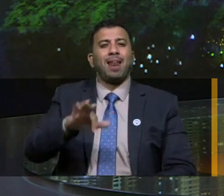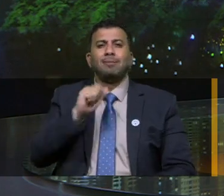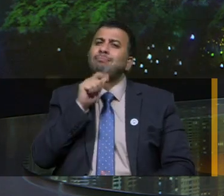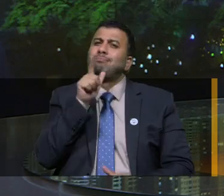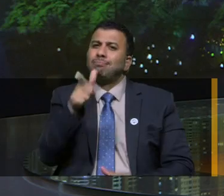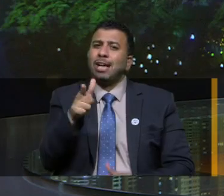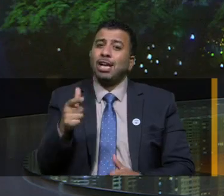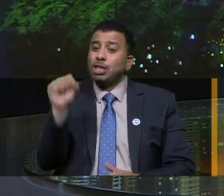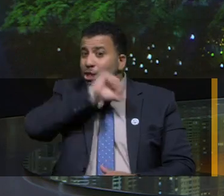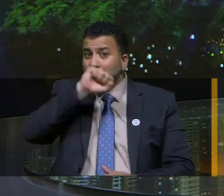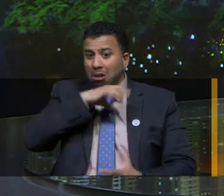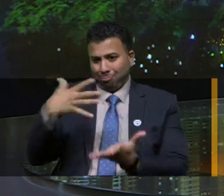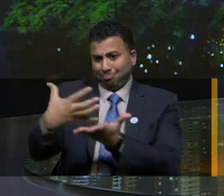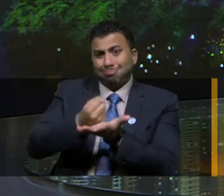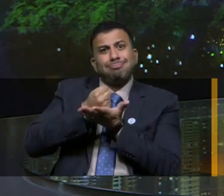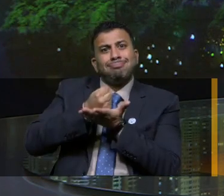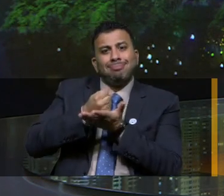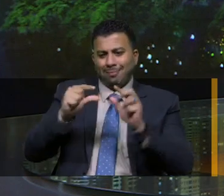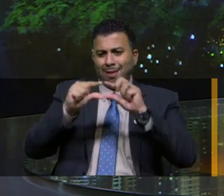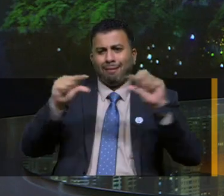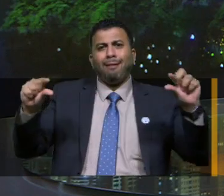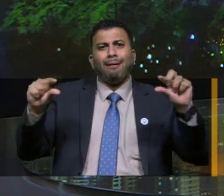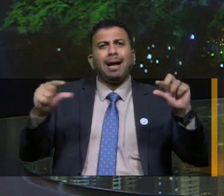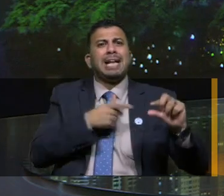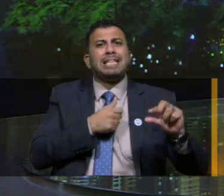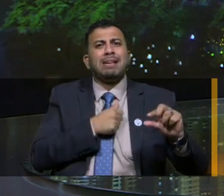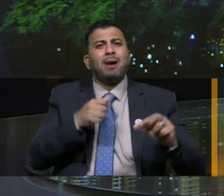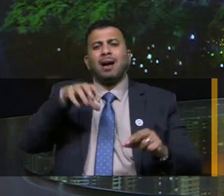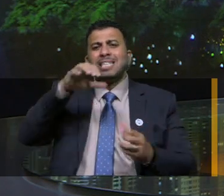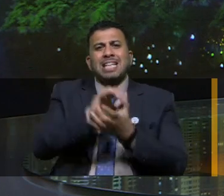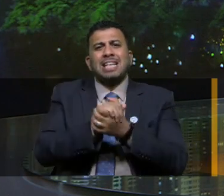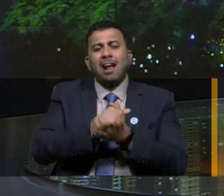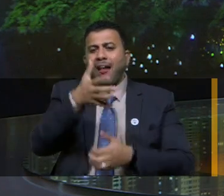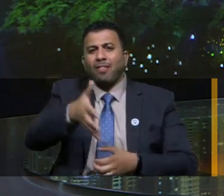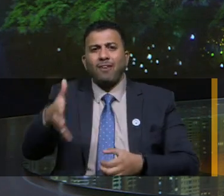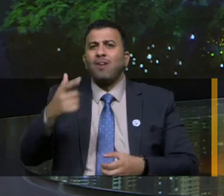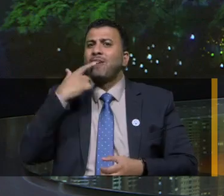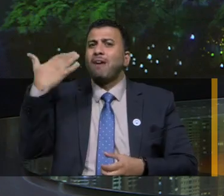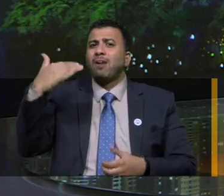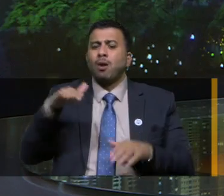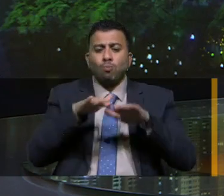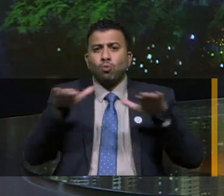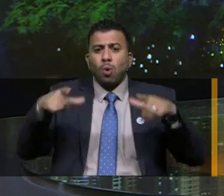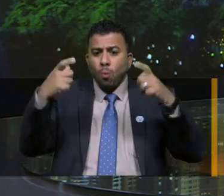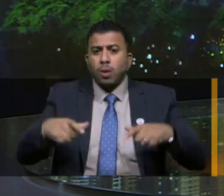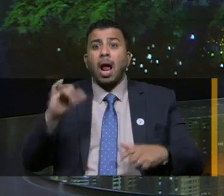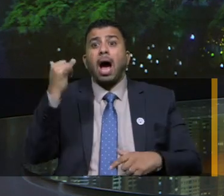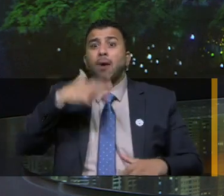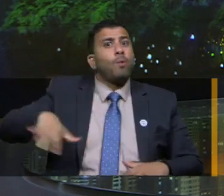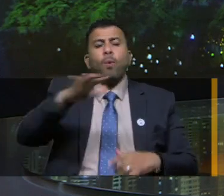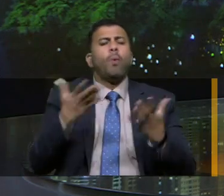في حصول الشارقة على لقب أول مدينة صديقة للأطفال واليافعين على مستوى المنطقة والوطن